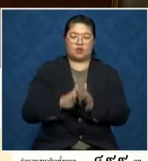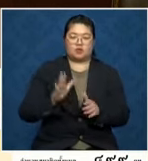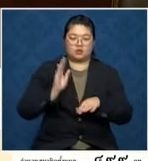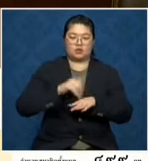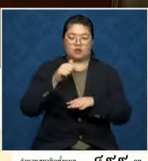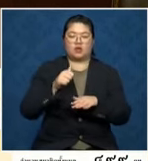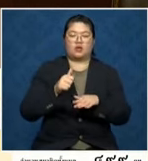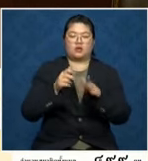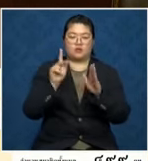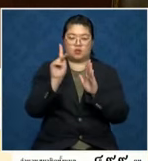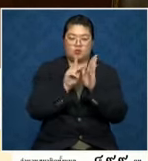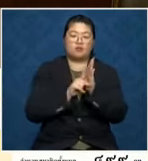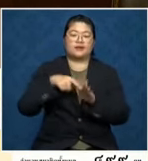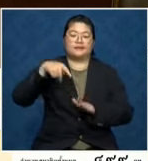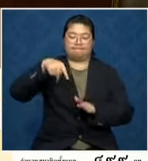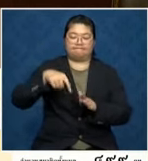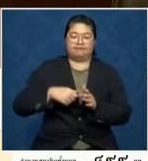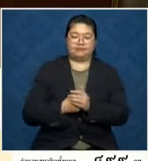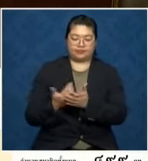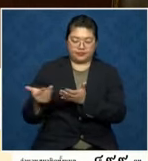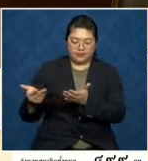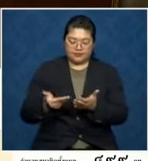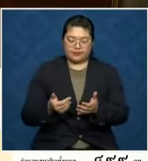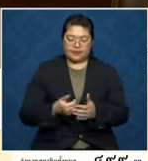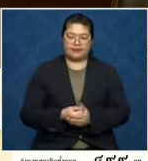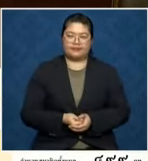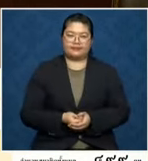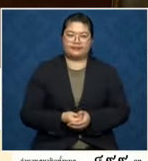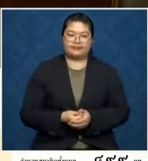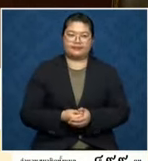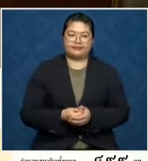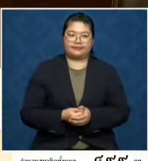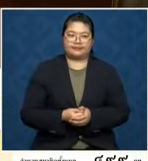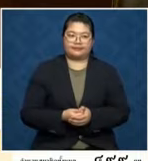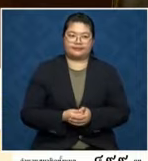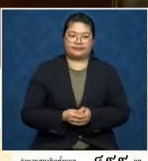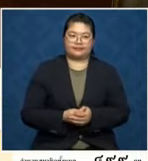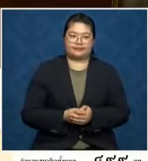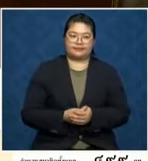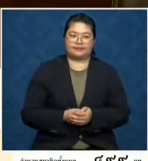ชำนาญการพิเศษนะครับเชิญครับออกฝั่งนี้นะครับ